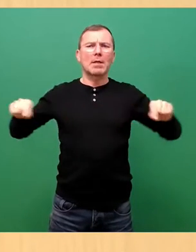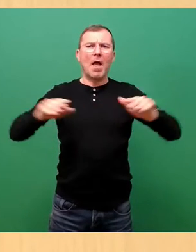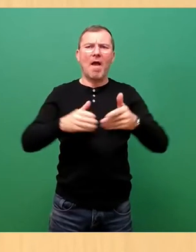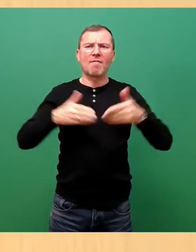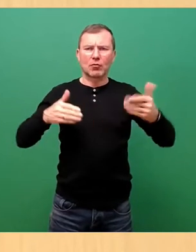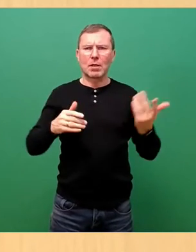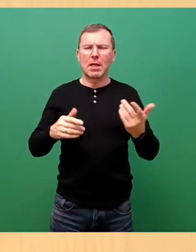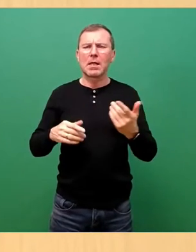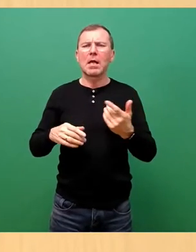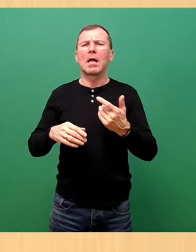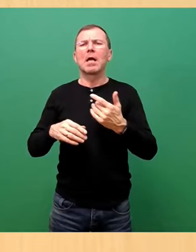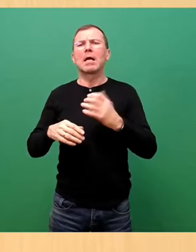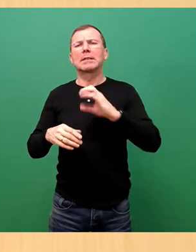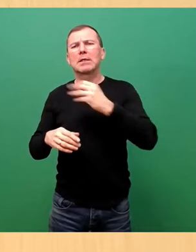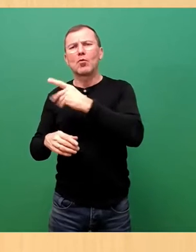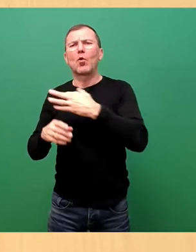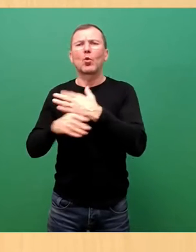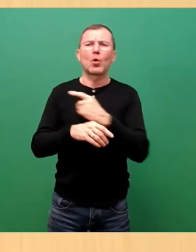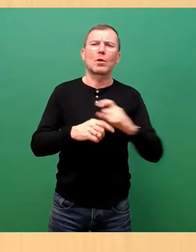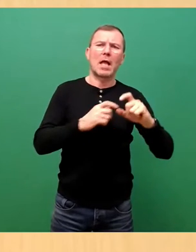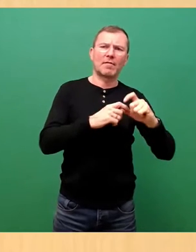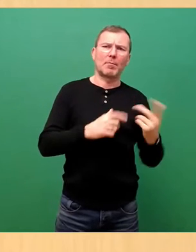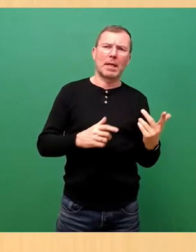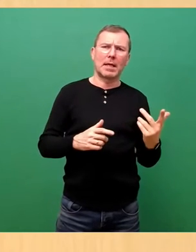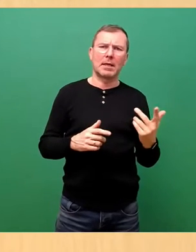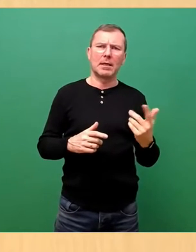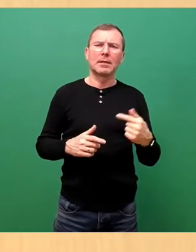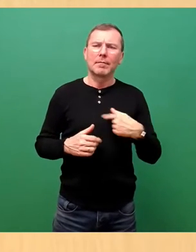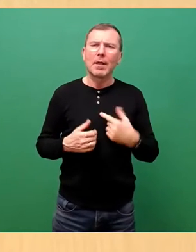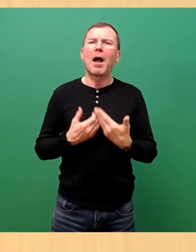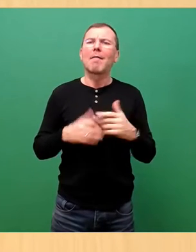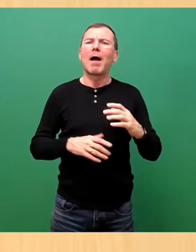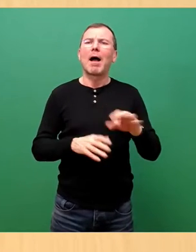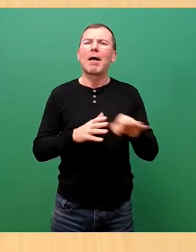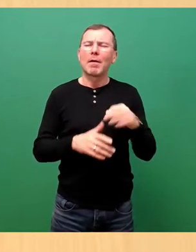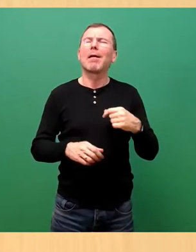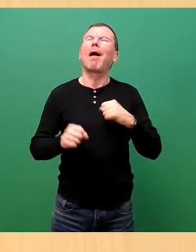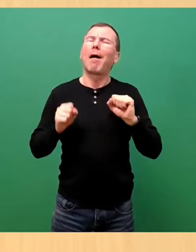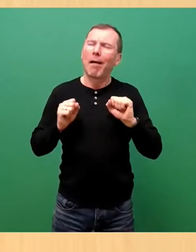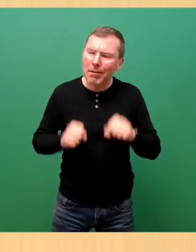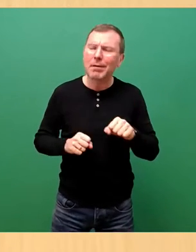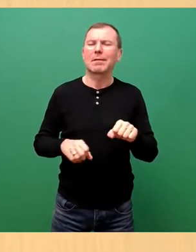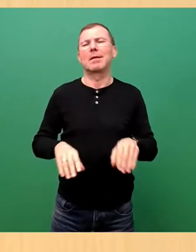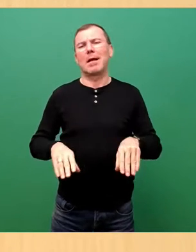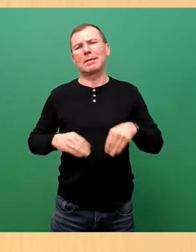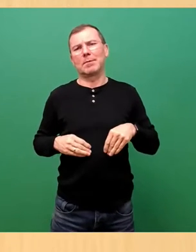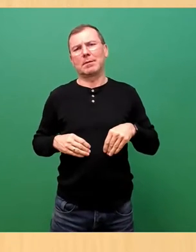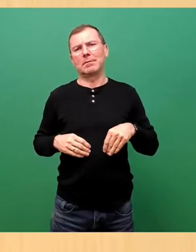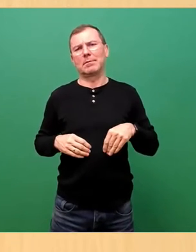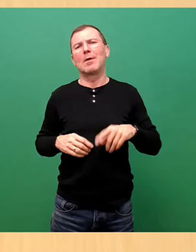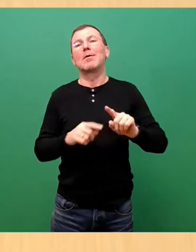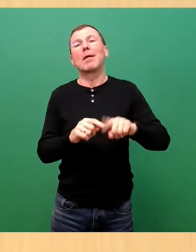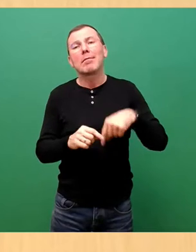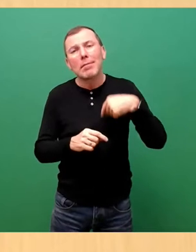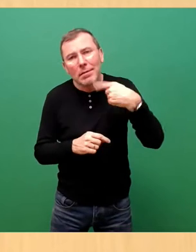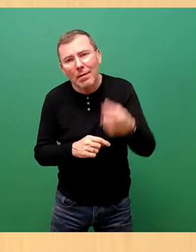SPD, den wir vorliegen haben, den wir als Freie Wähler mittragen können, wo wir am Nachgang auch sagen können, man